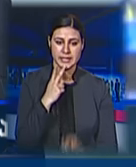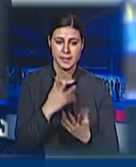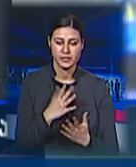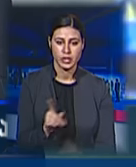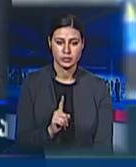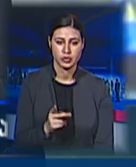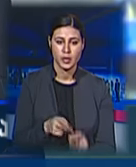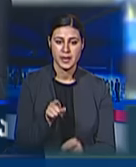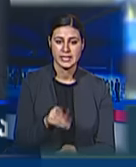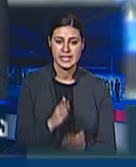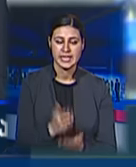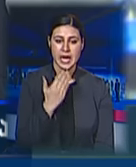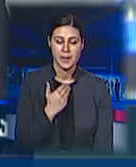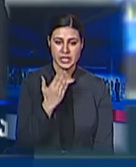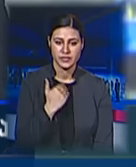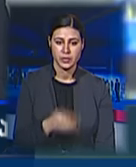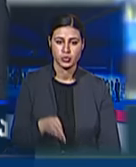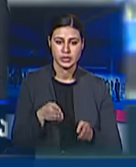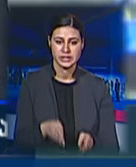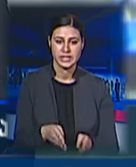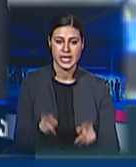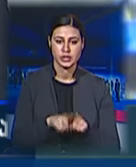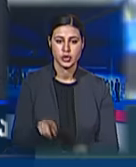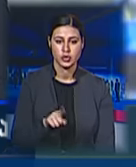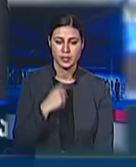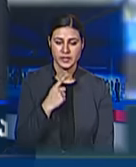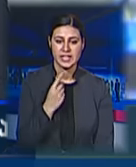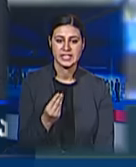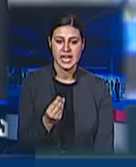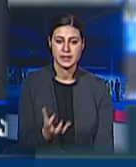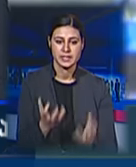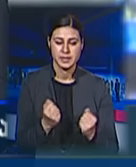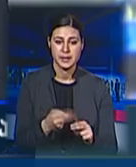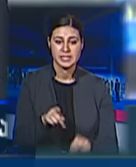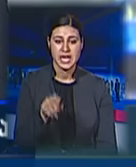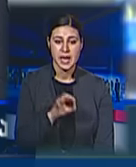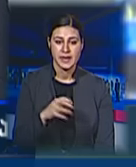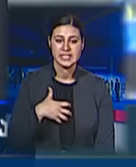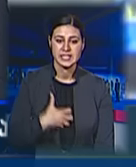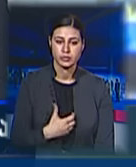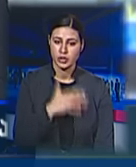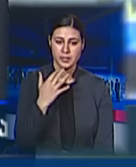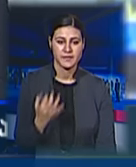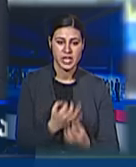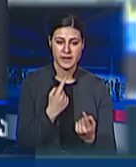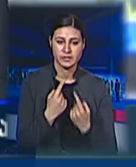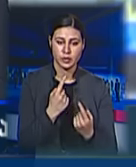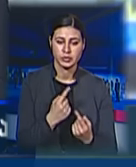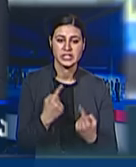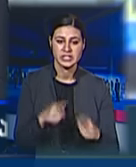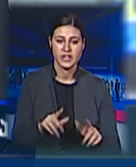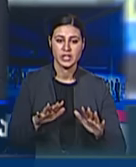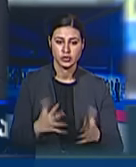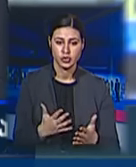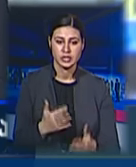მეტყველებს, რომ ეს არის გამარტივებული გზა, ისე რომ ვთქვათ, თანხების მიღებისა და ამაზე სამწუხაროდ ბევრი არავის აუროს. სხვათაშორის